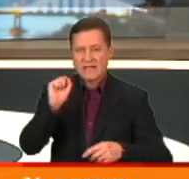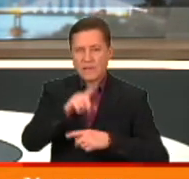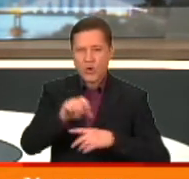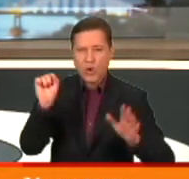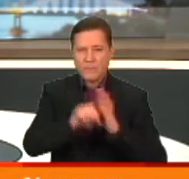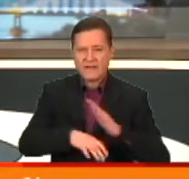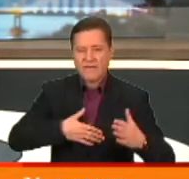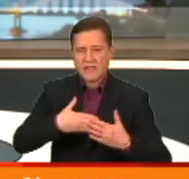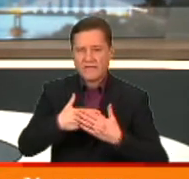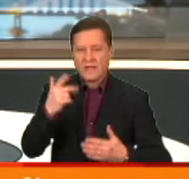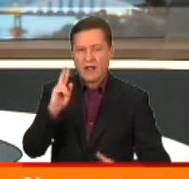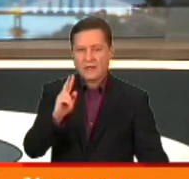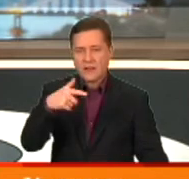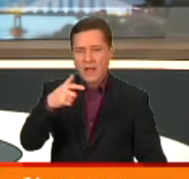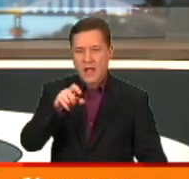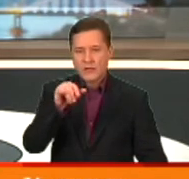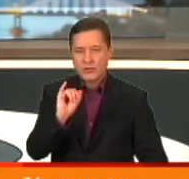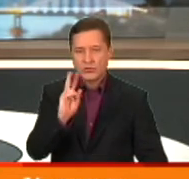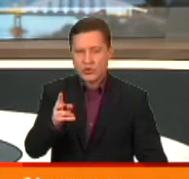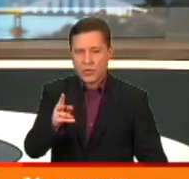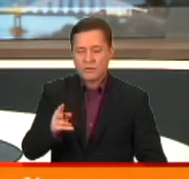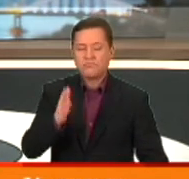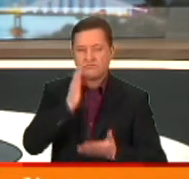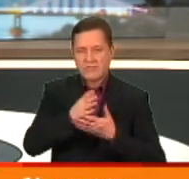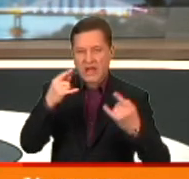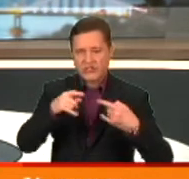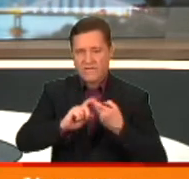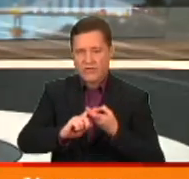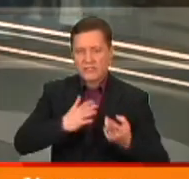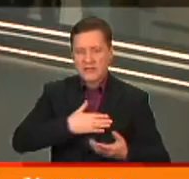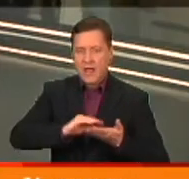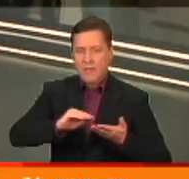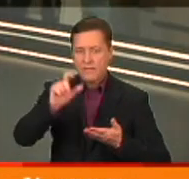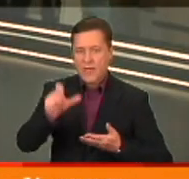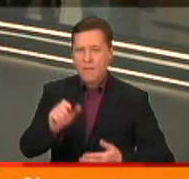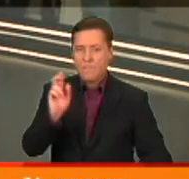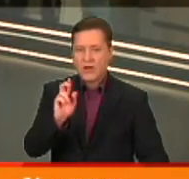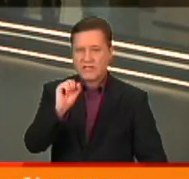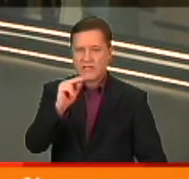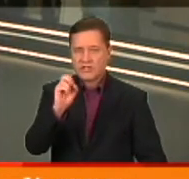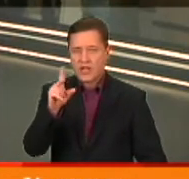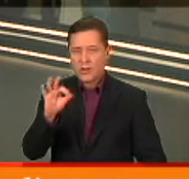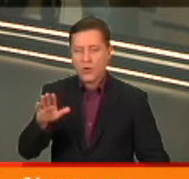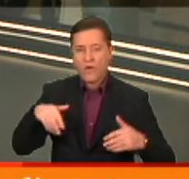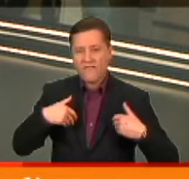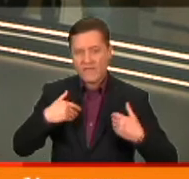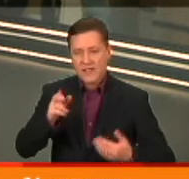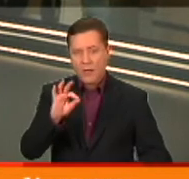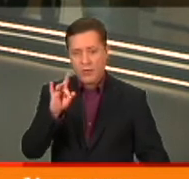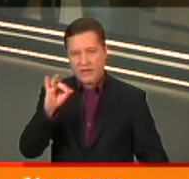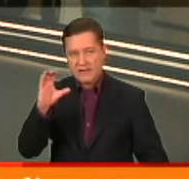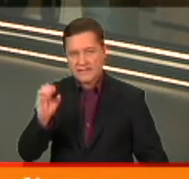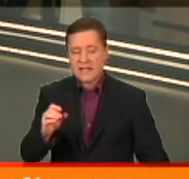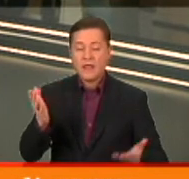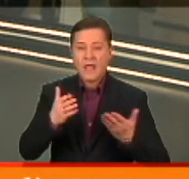вбивства активістки Катерини Гандзюк. Звідти з нами наживо Борис Сачалко. Вітаю, Борисе. То що це за загадковий свідок